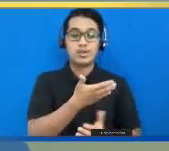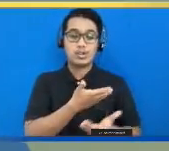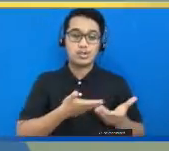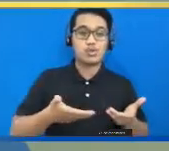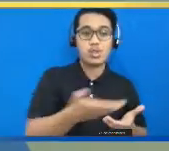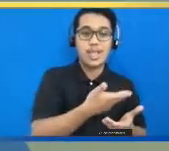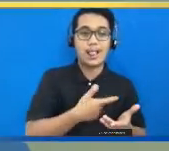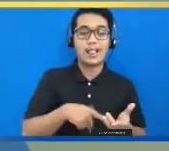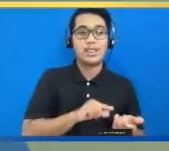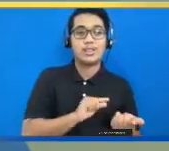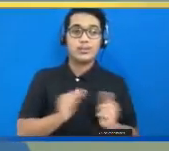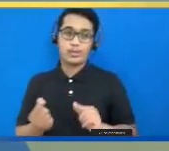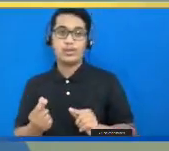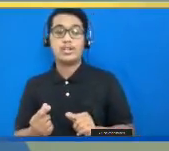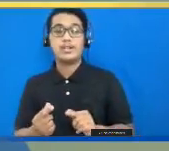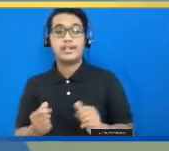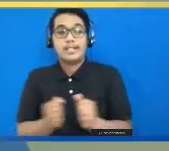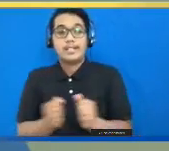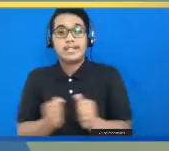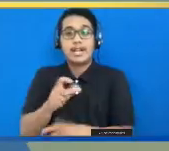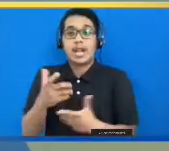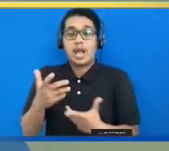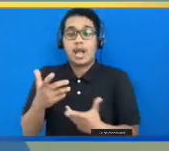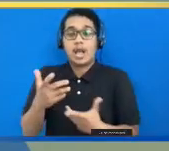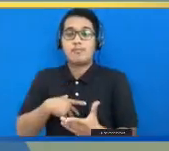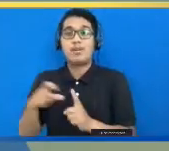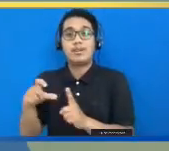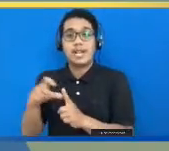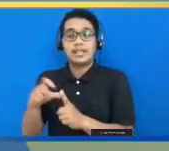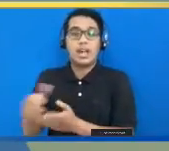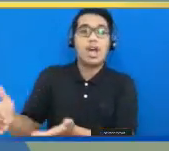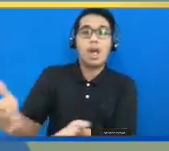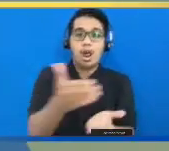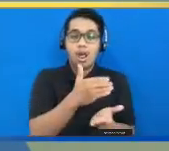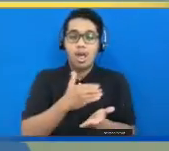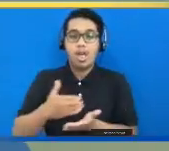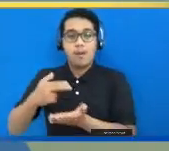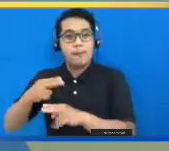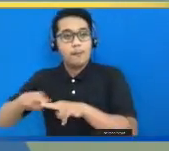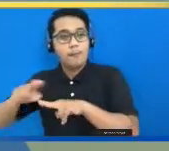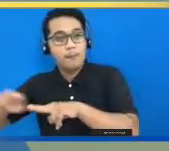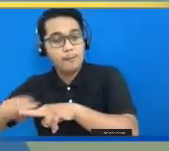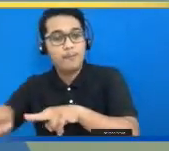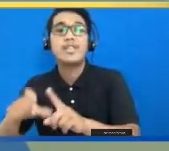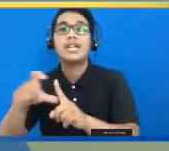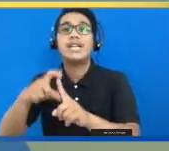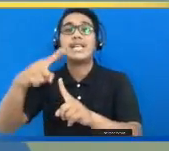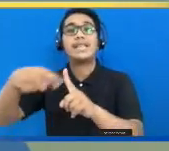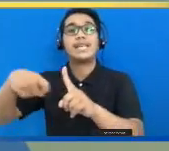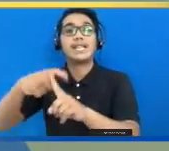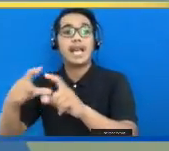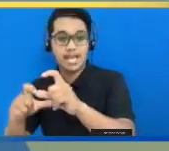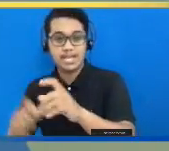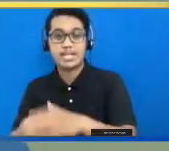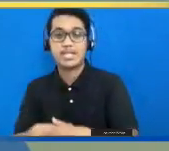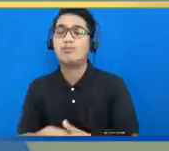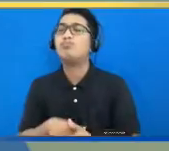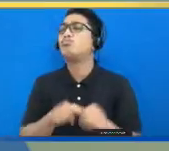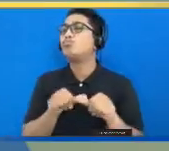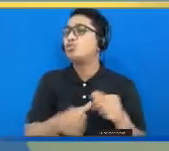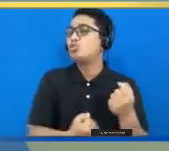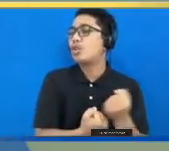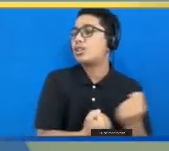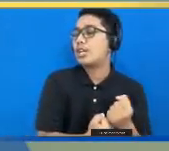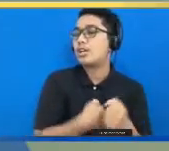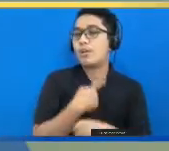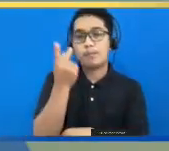antara lain dengan terus menyempurnakan data terpadu Kesejahteraan Sosial stks kita terus dukung program